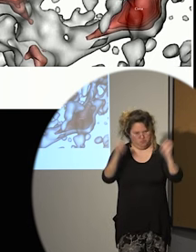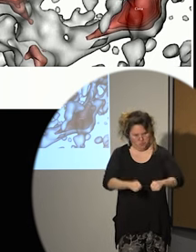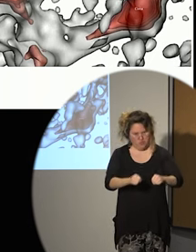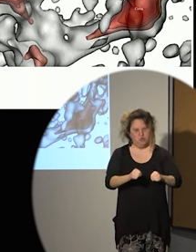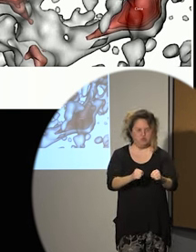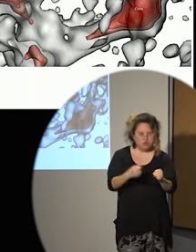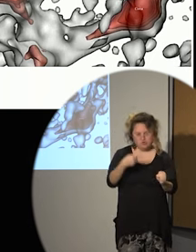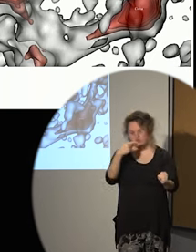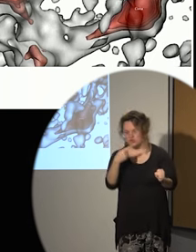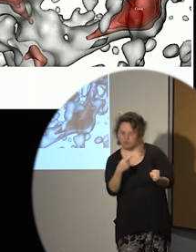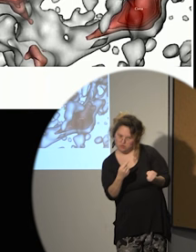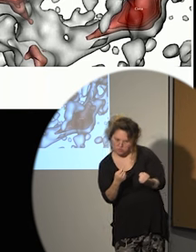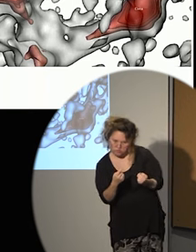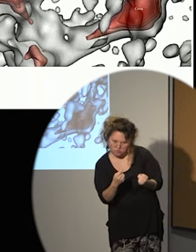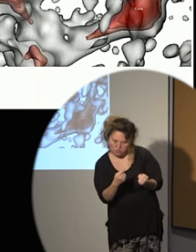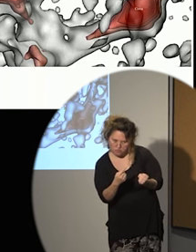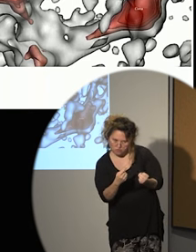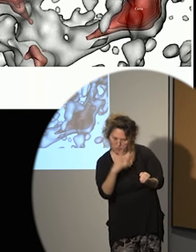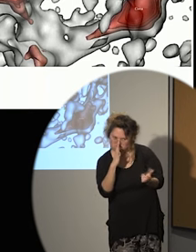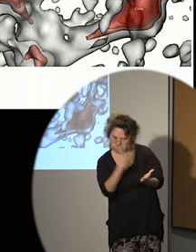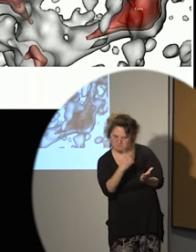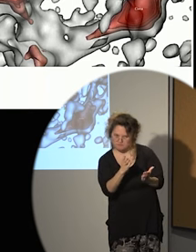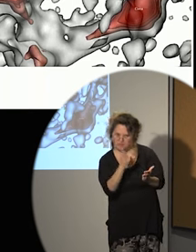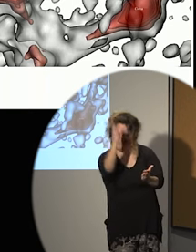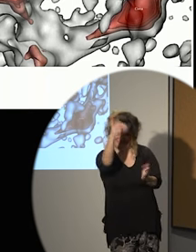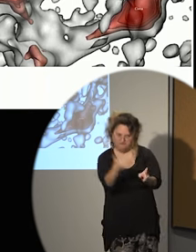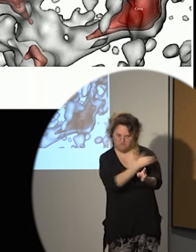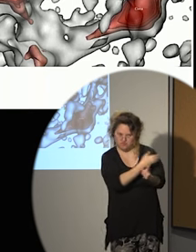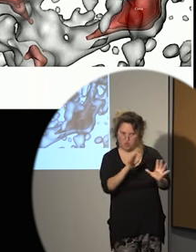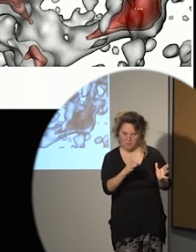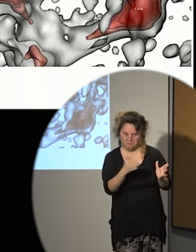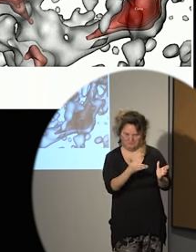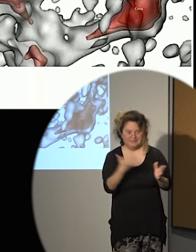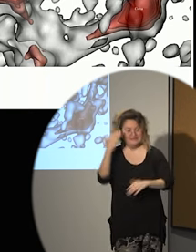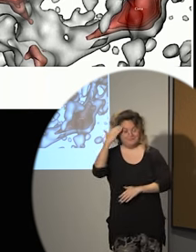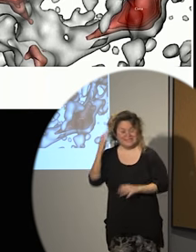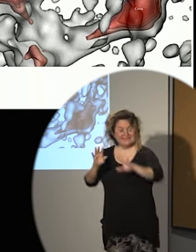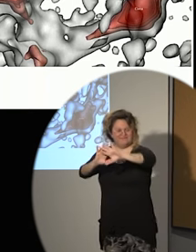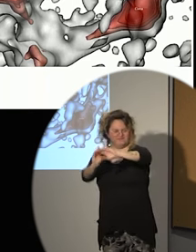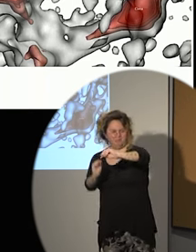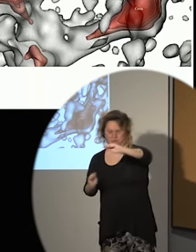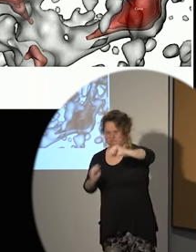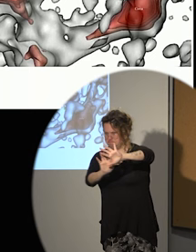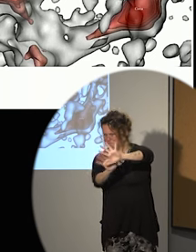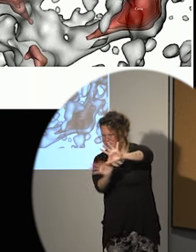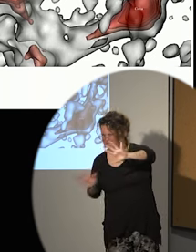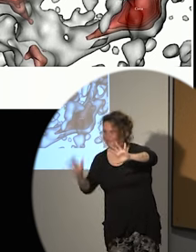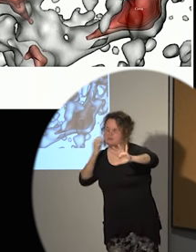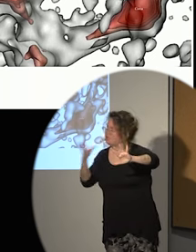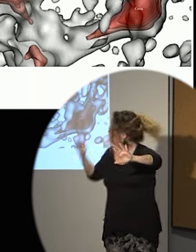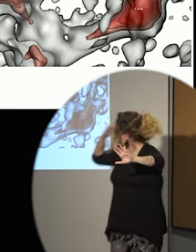futur. Maintenant, regardons un filament. Si vous voulez qu'une galaxie passe de cet endroit-là à cet